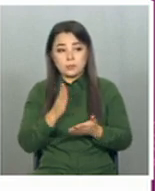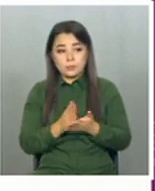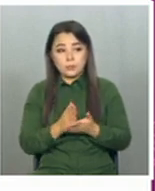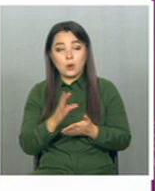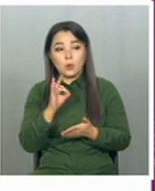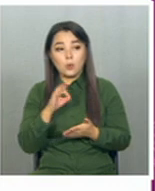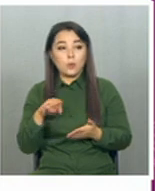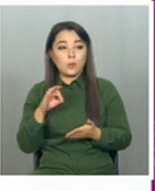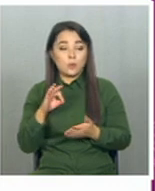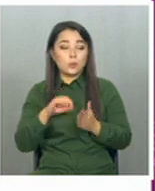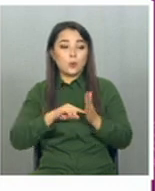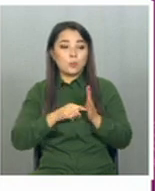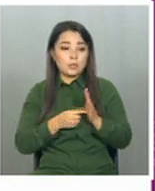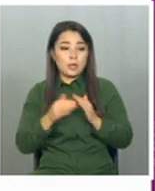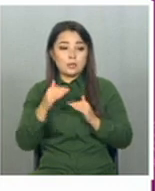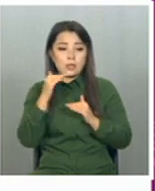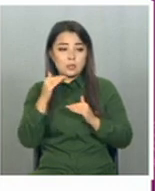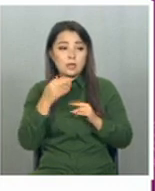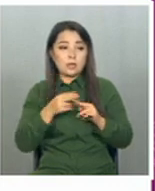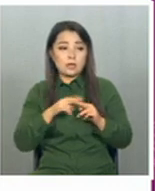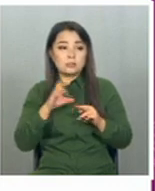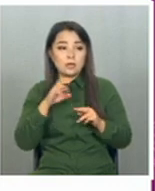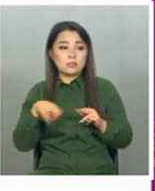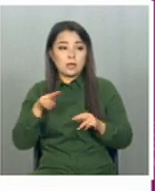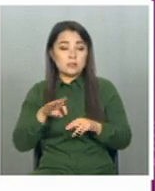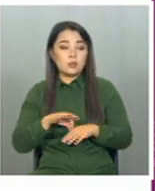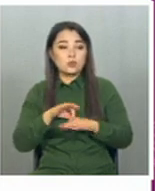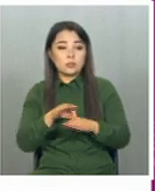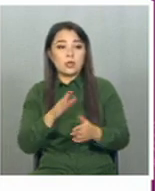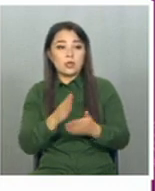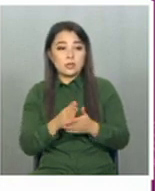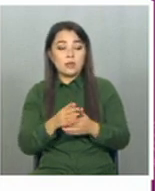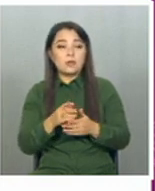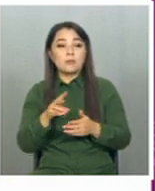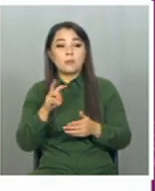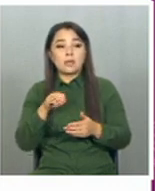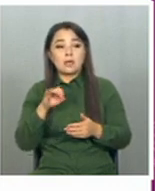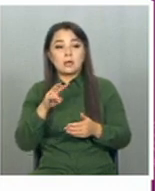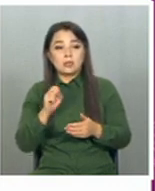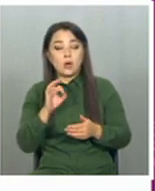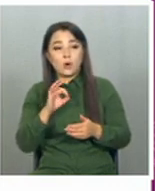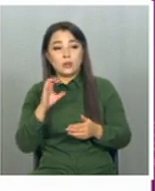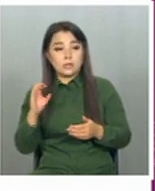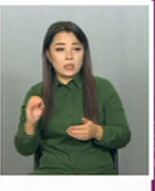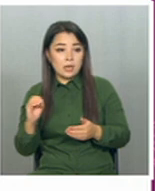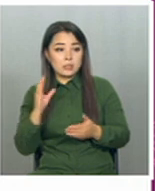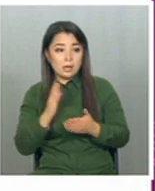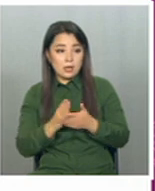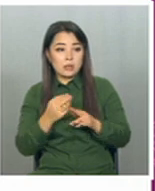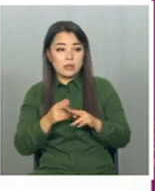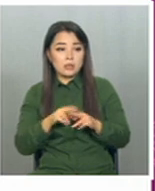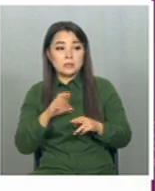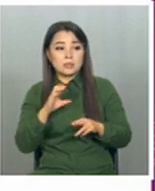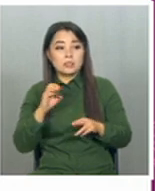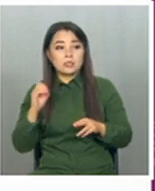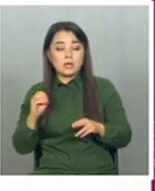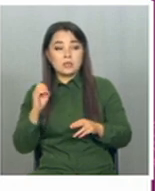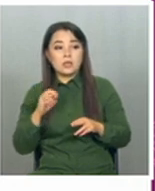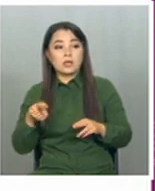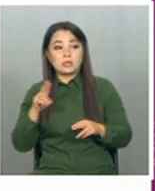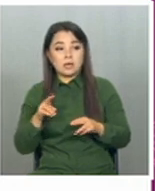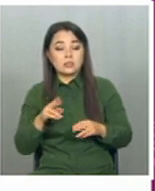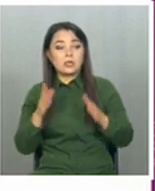О төбесінен CD-ға жүргізілген медиана OE. CE, ED